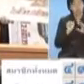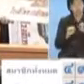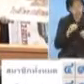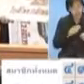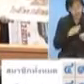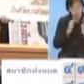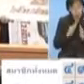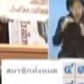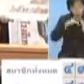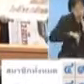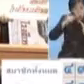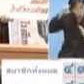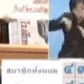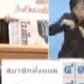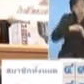ฮะ